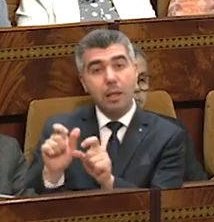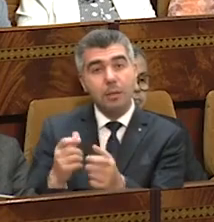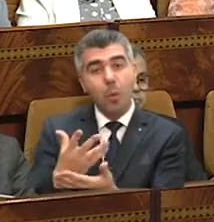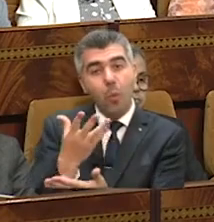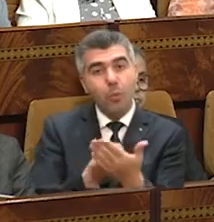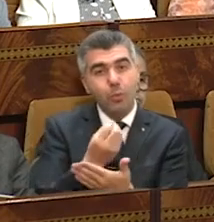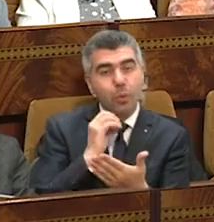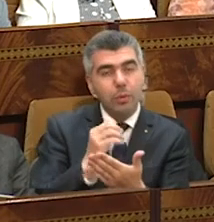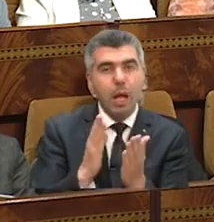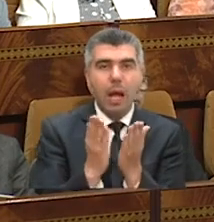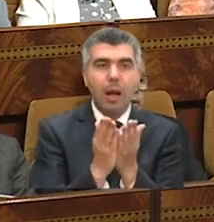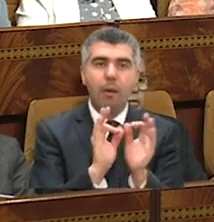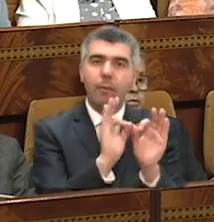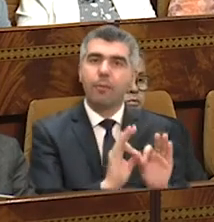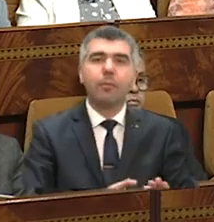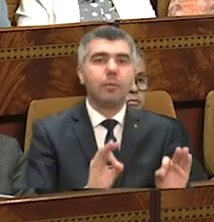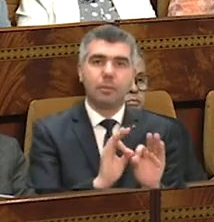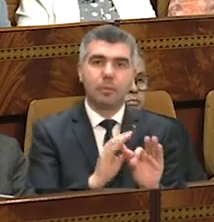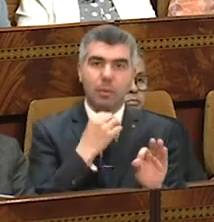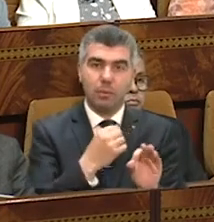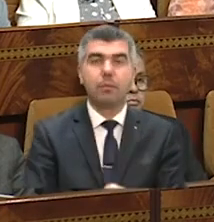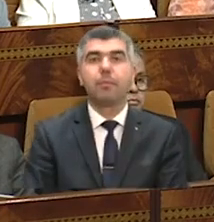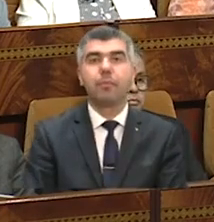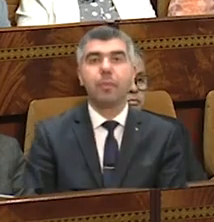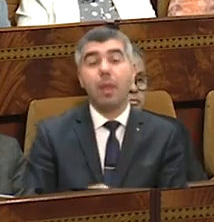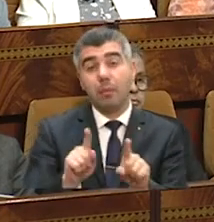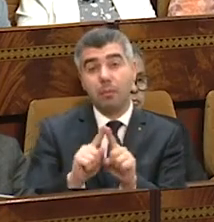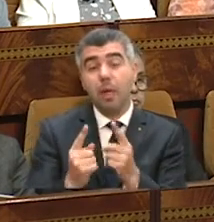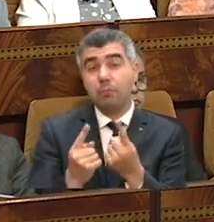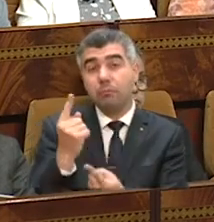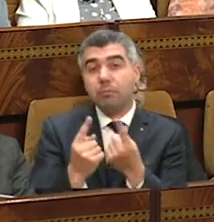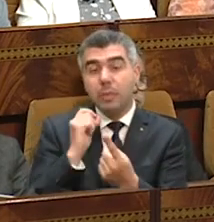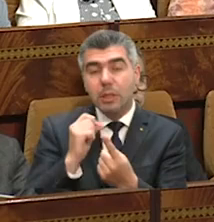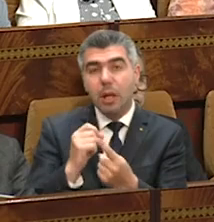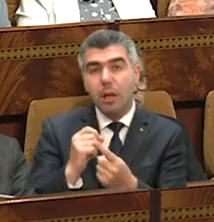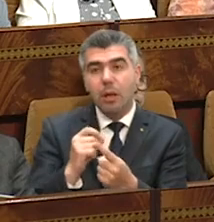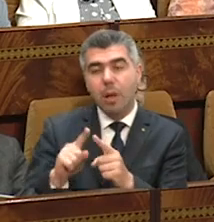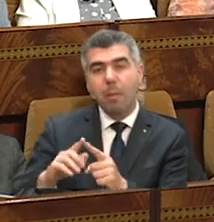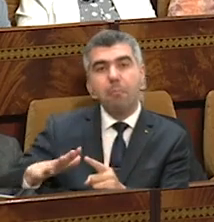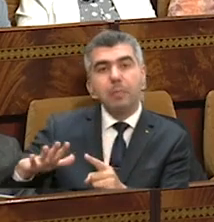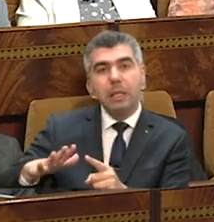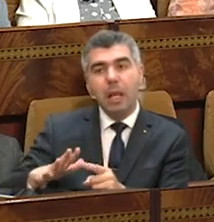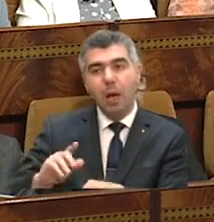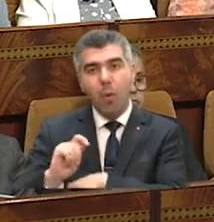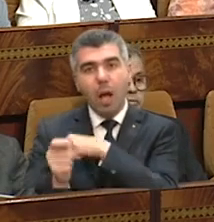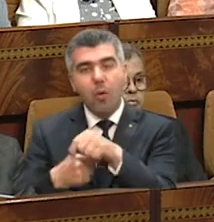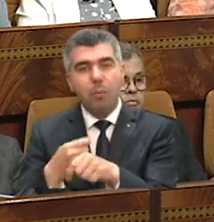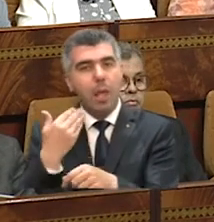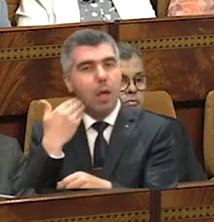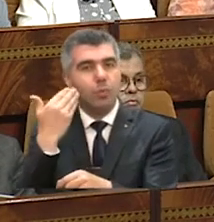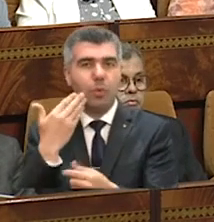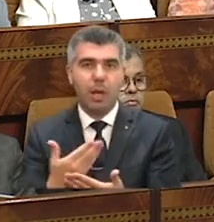يقراو في ظروف جيده، كتقولوا لهم بانكم فرق كبير بينكم بين ابناء المدن. حشومه السيد الوزير، داخل هاد